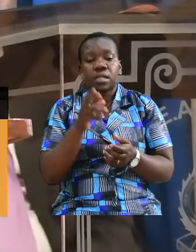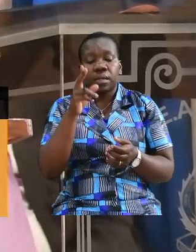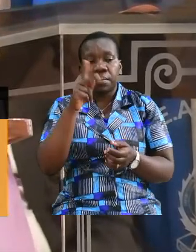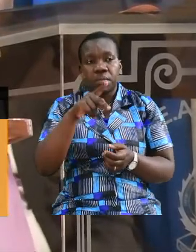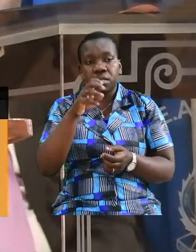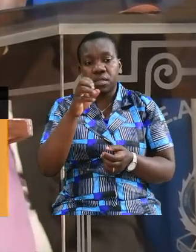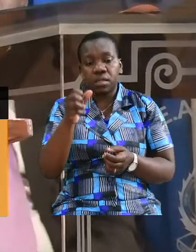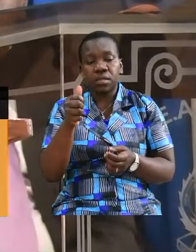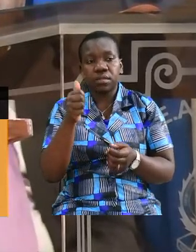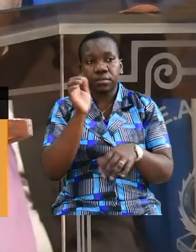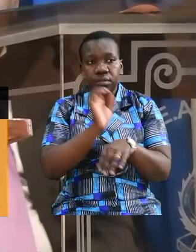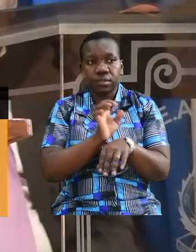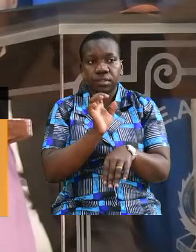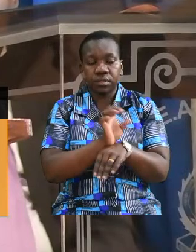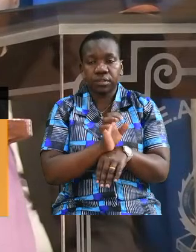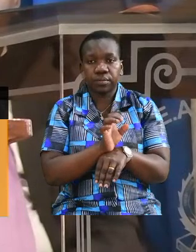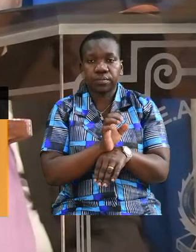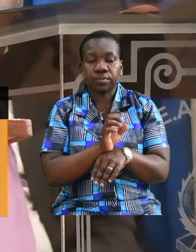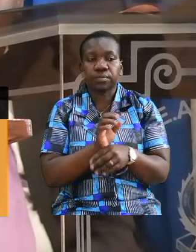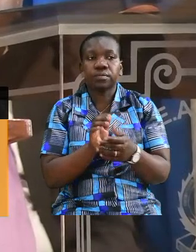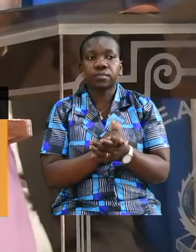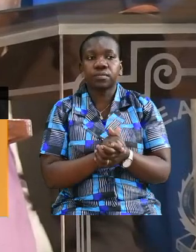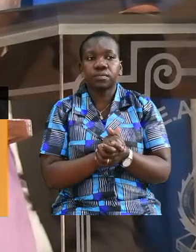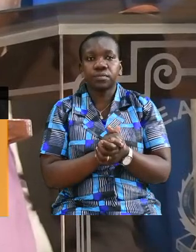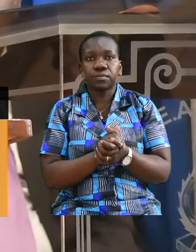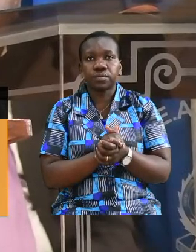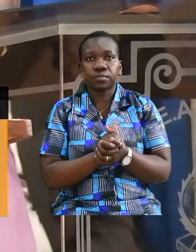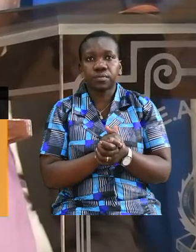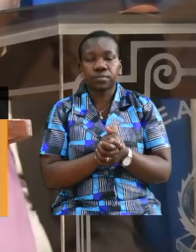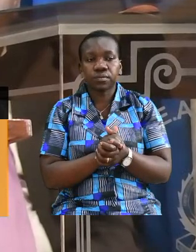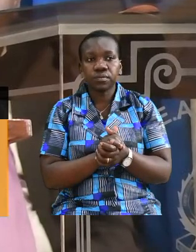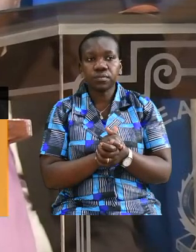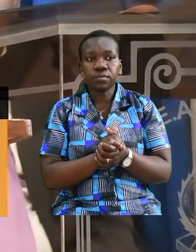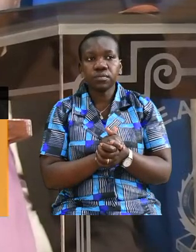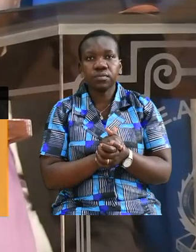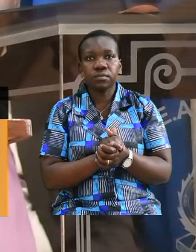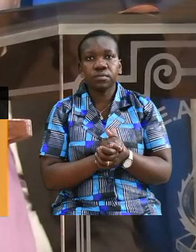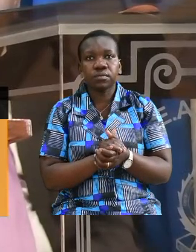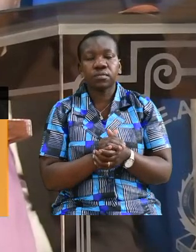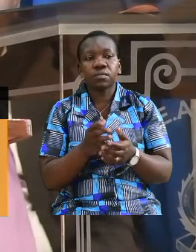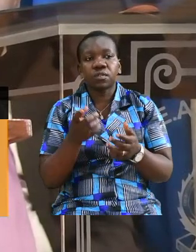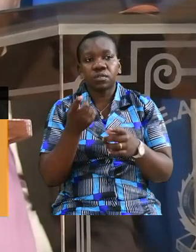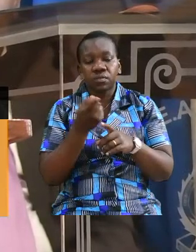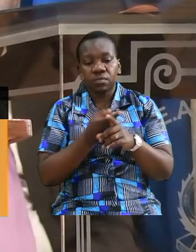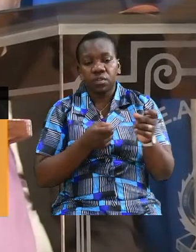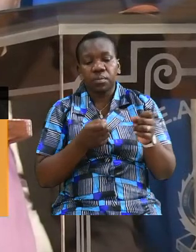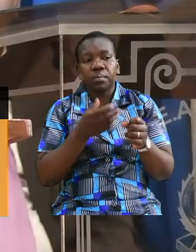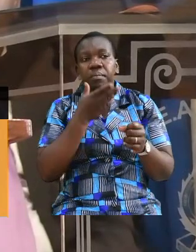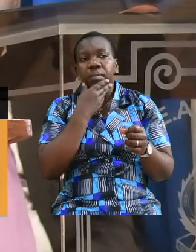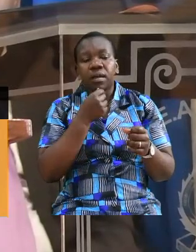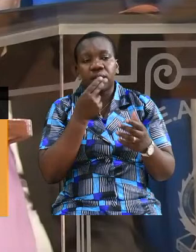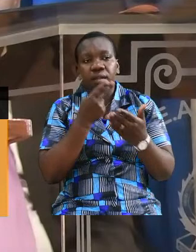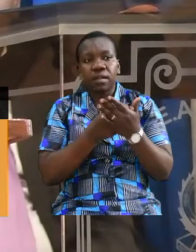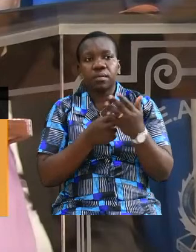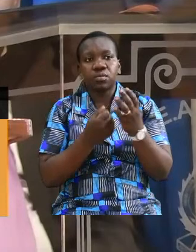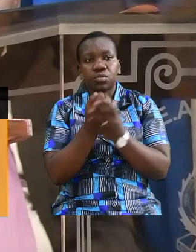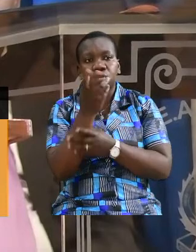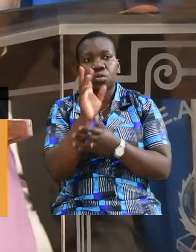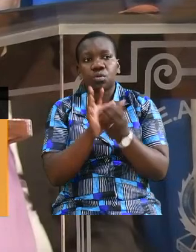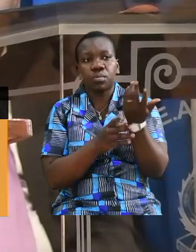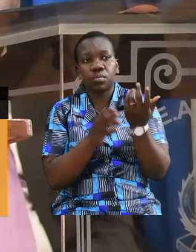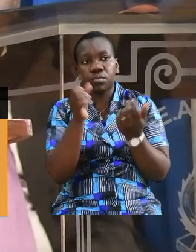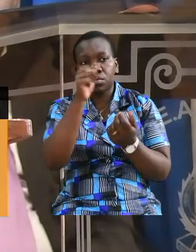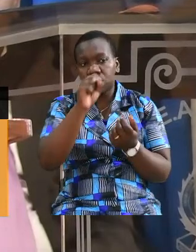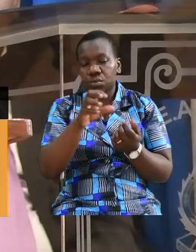Africa. The Presbytery of Nairobi Central received a letter from Reverend Solomon Kamau denouncing his Christian